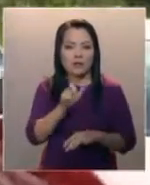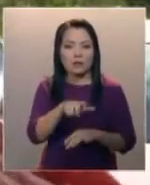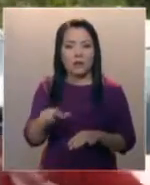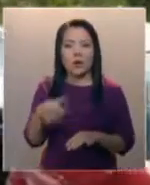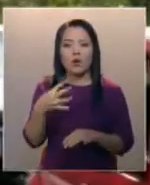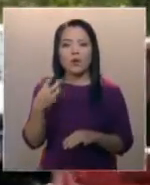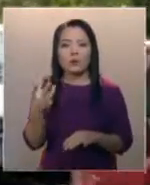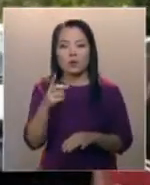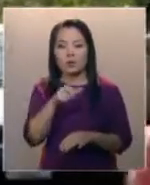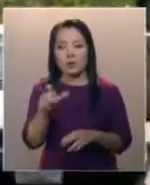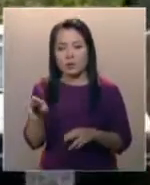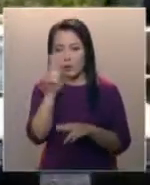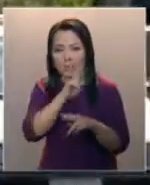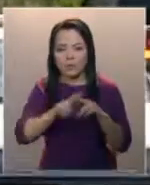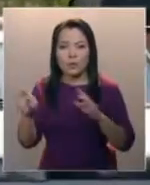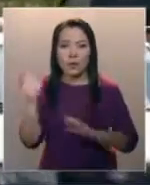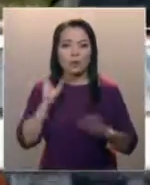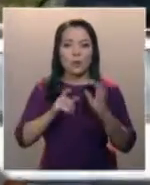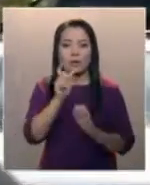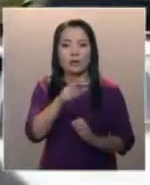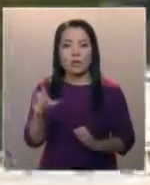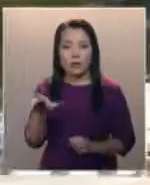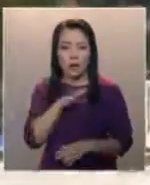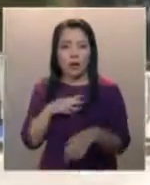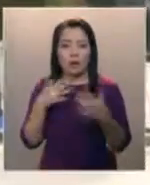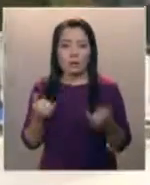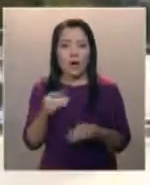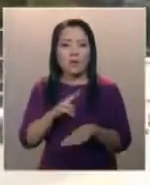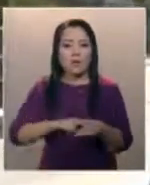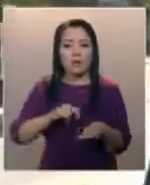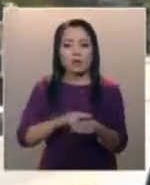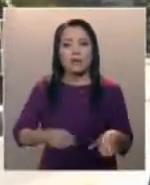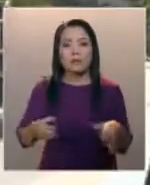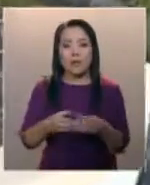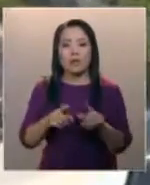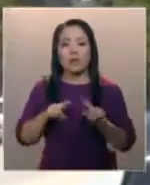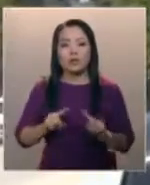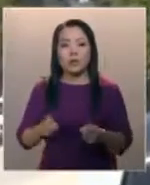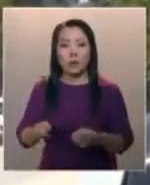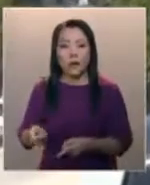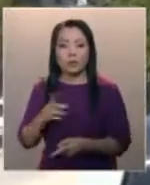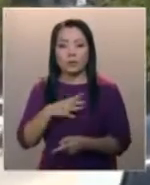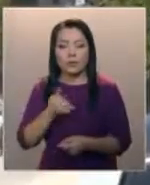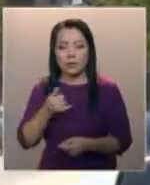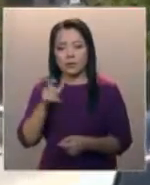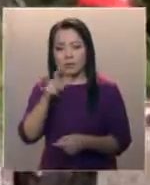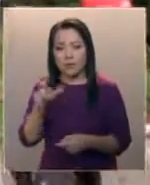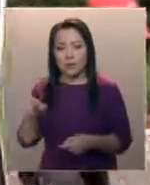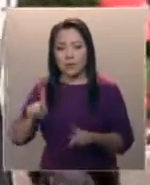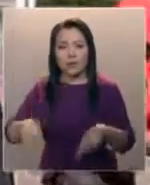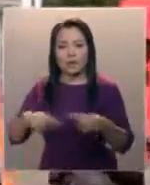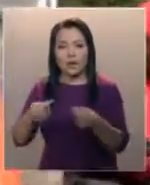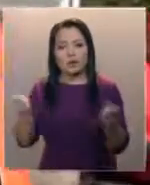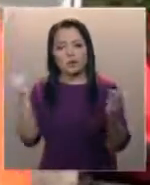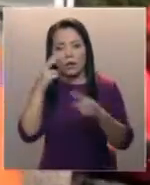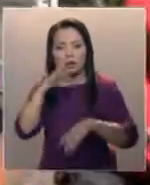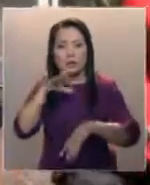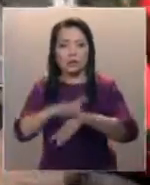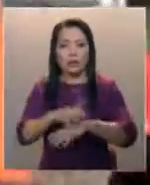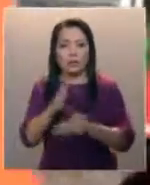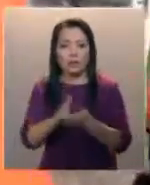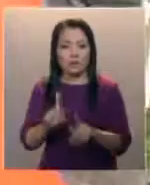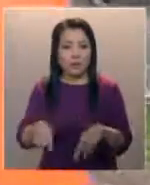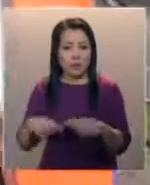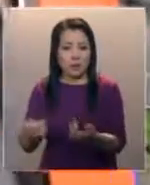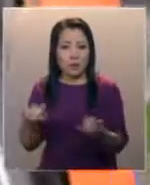студент ізім қайым жоғалып кеткен болатын. Кейін оларды полиция жасағы тұтқындап, қарақшылардың қолына тапсырған. Алдын ала